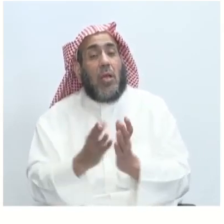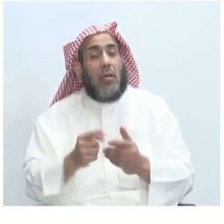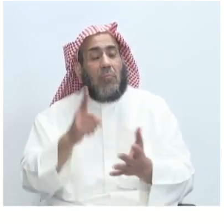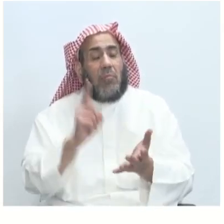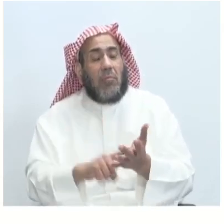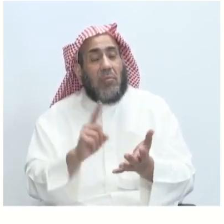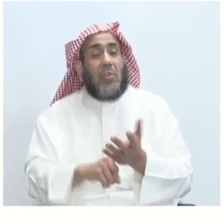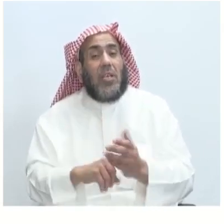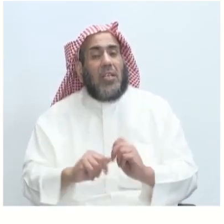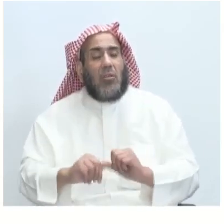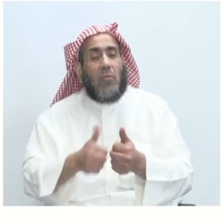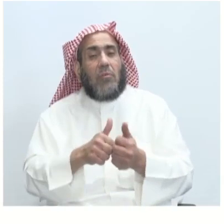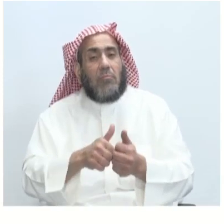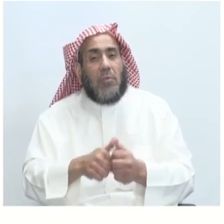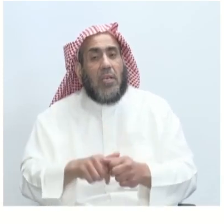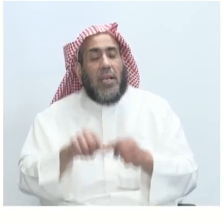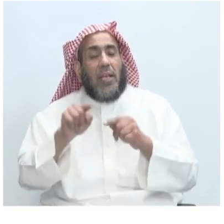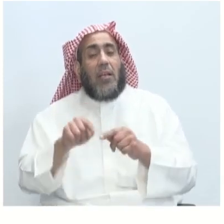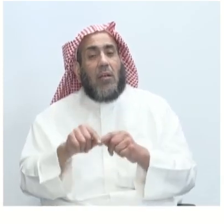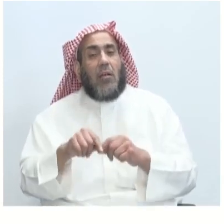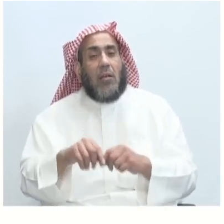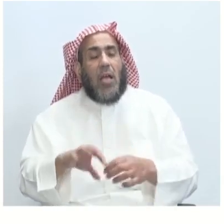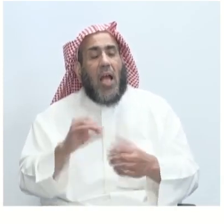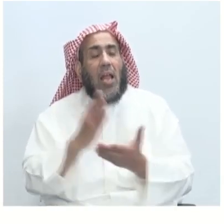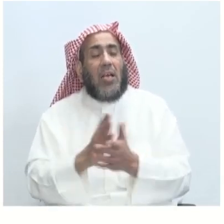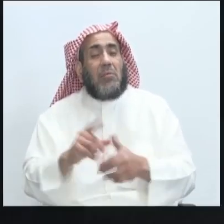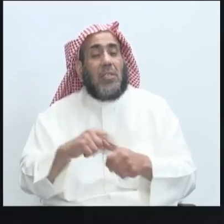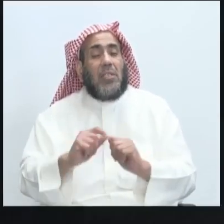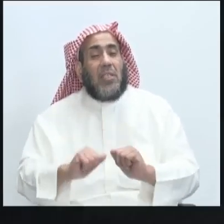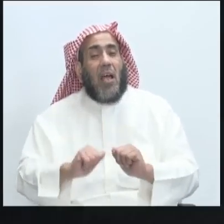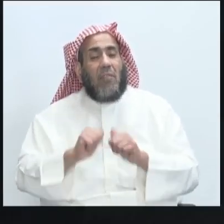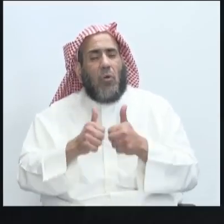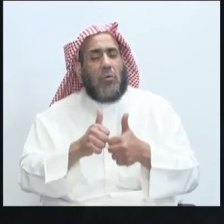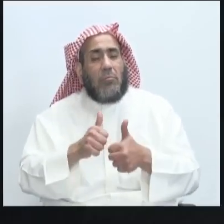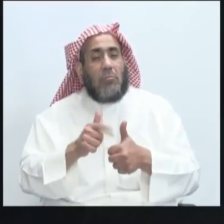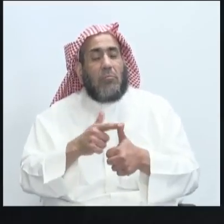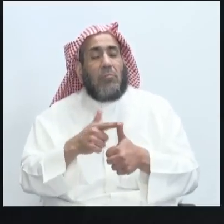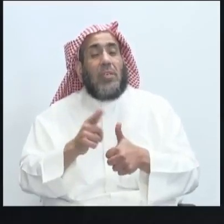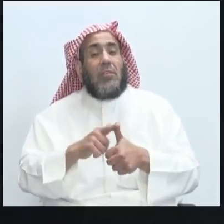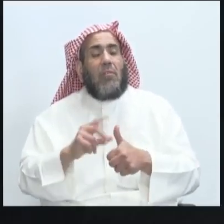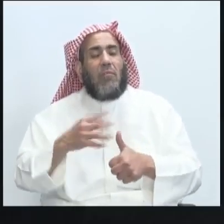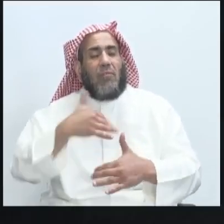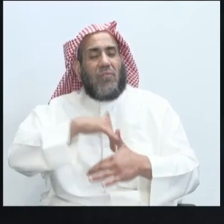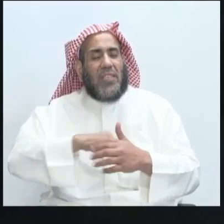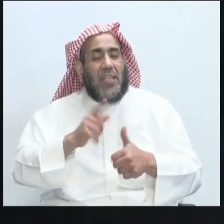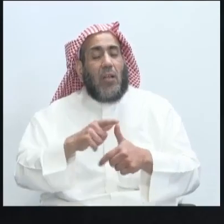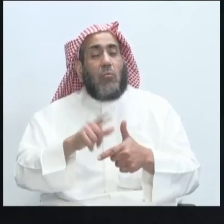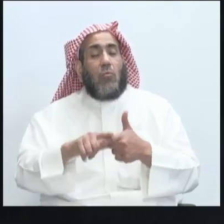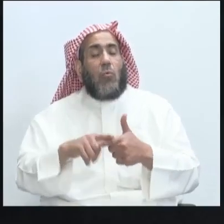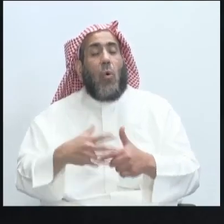ان الدوافع هي على قسمين دافع ممتازين فطري